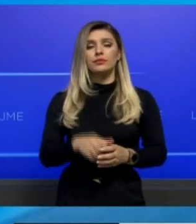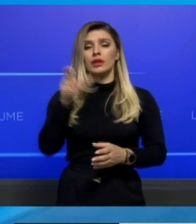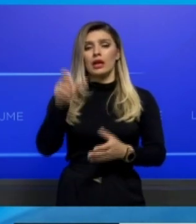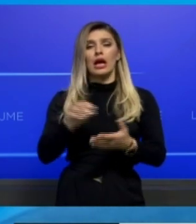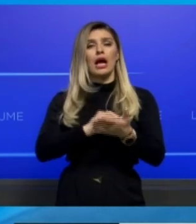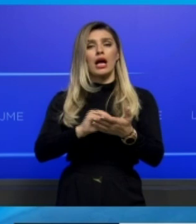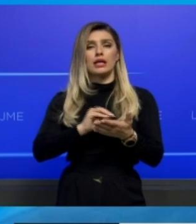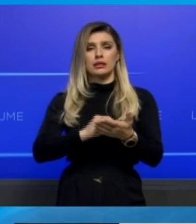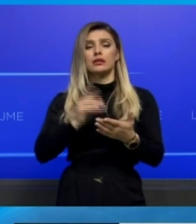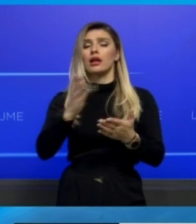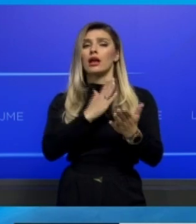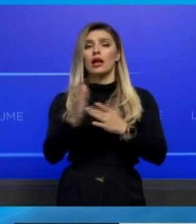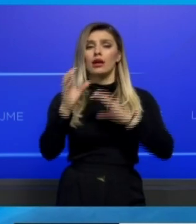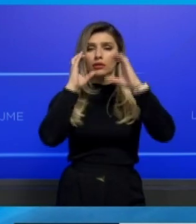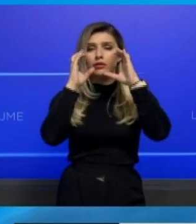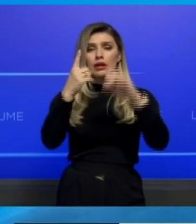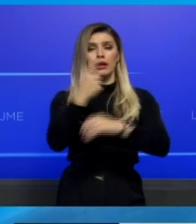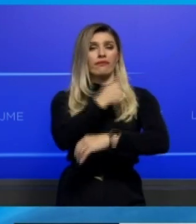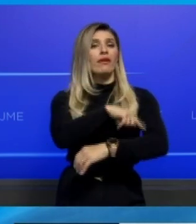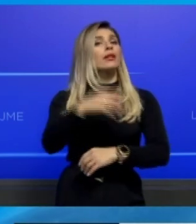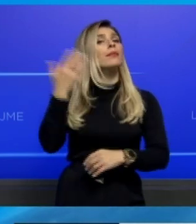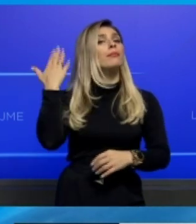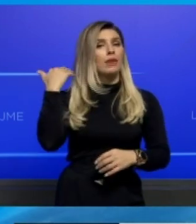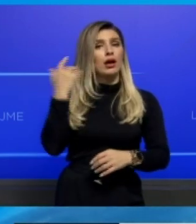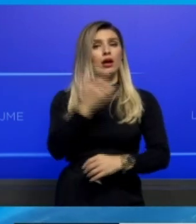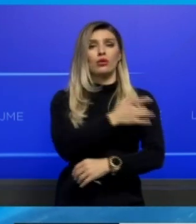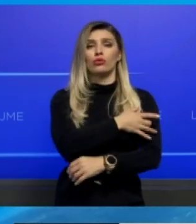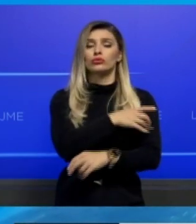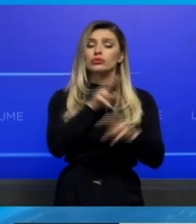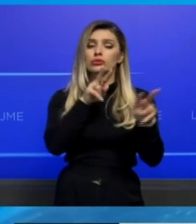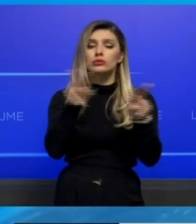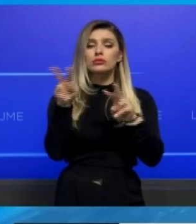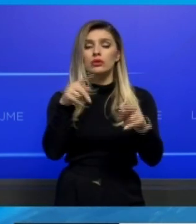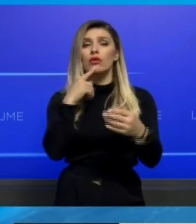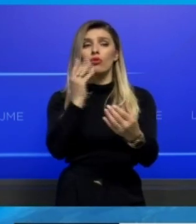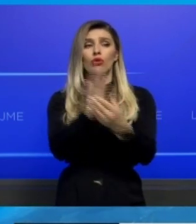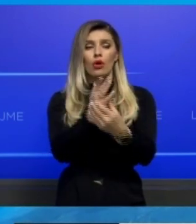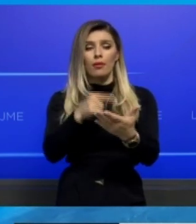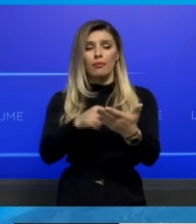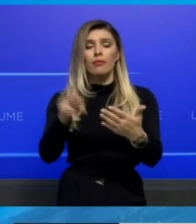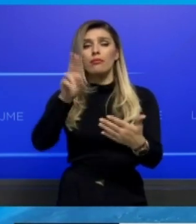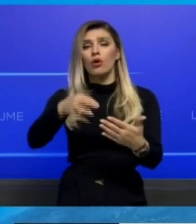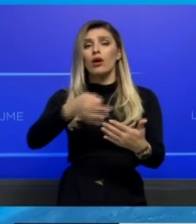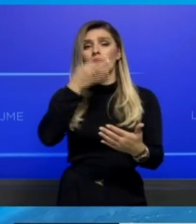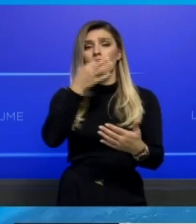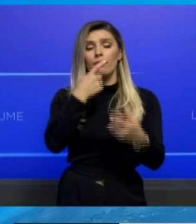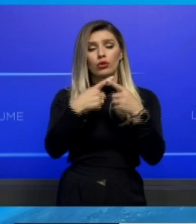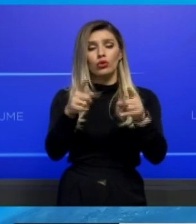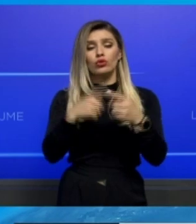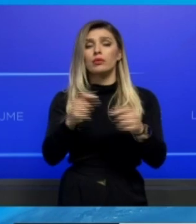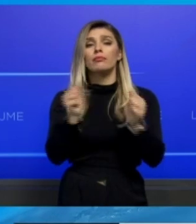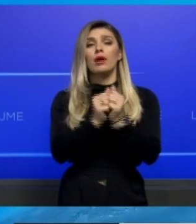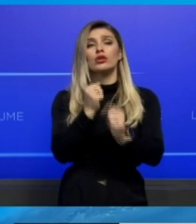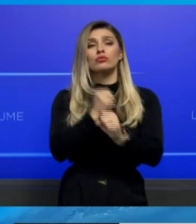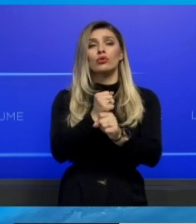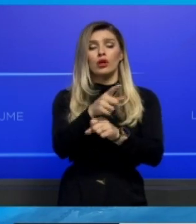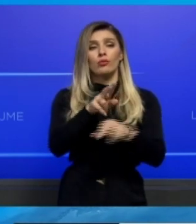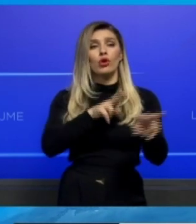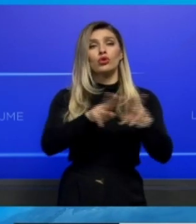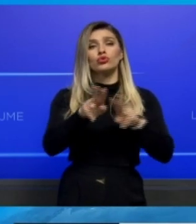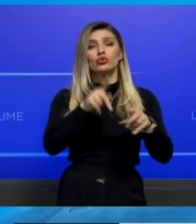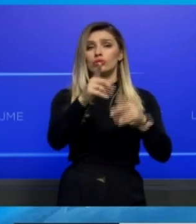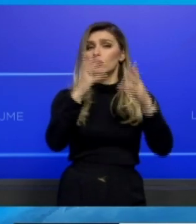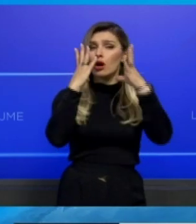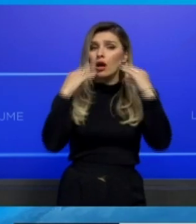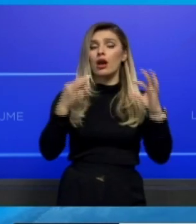e OVL UÇK-s një vit më parë, konfirmoi se në dokumente kishte korespondenca që dëshmonin bashkëpunimin e prokurorisë në